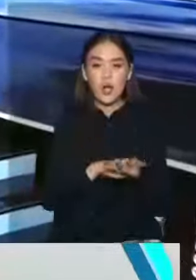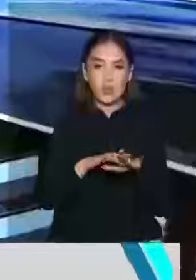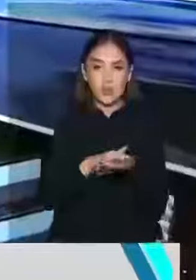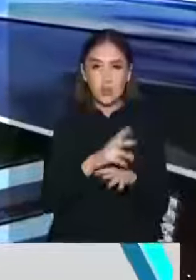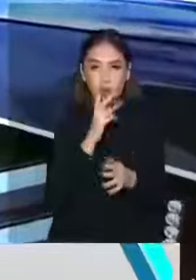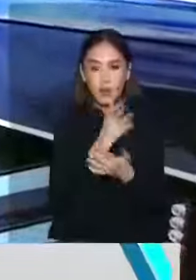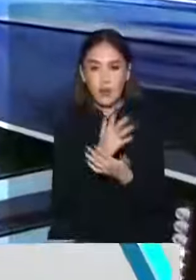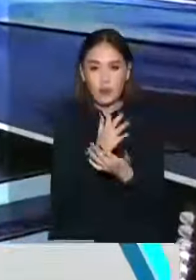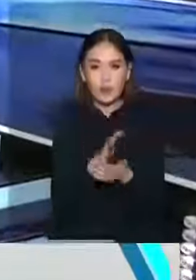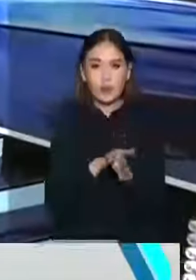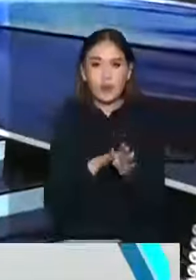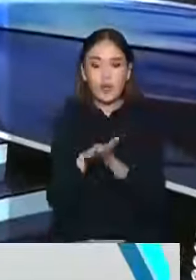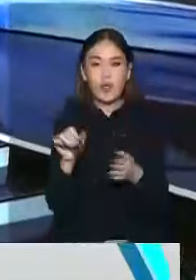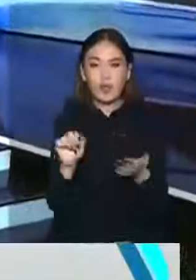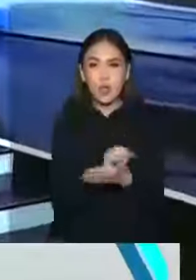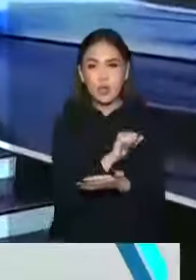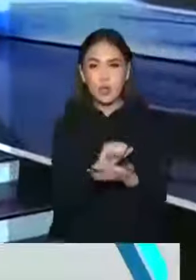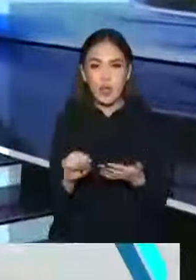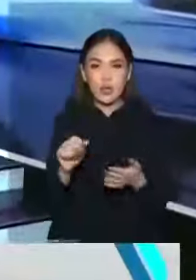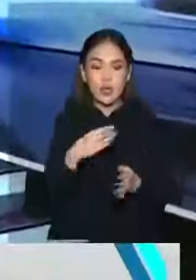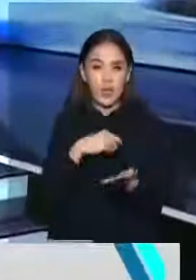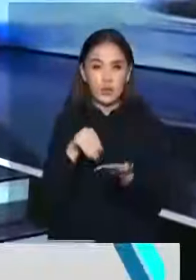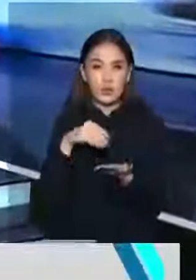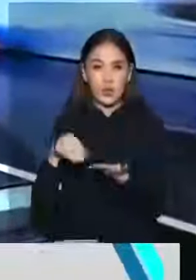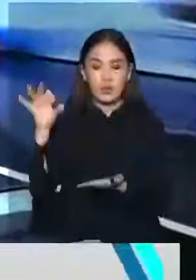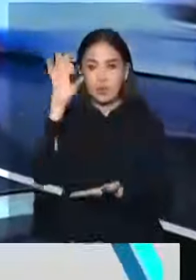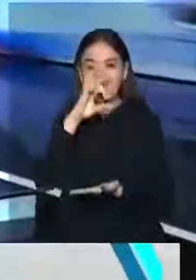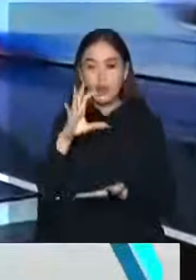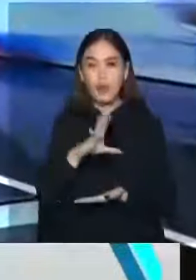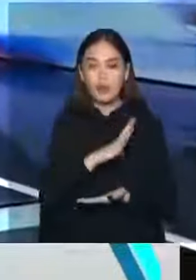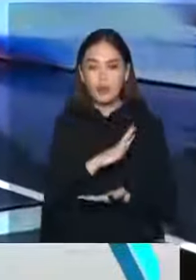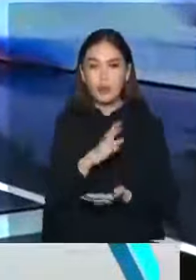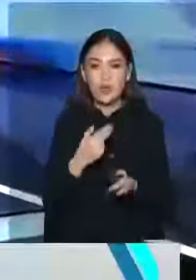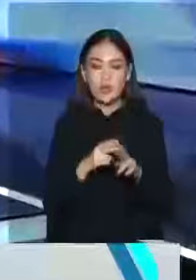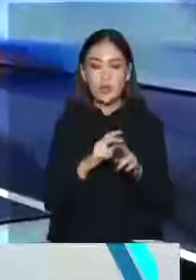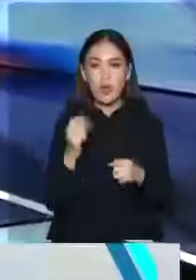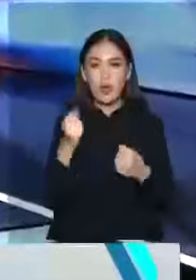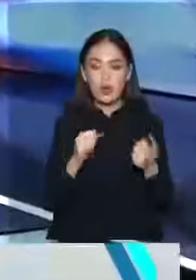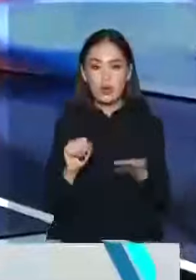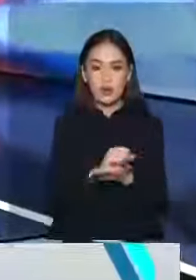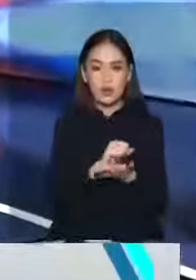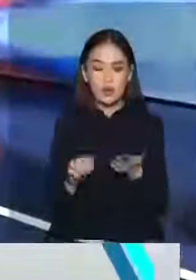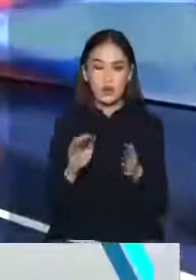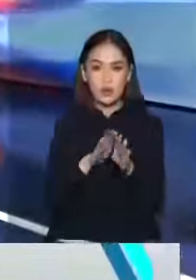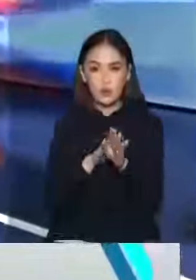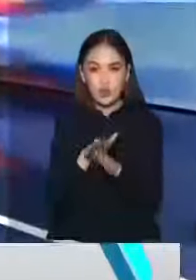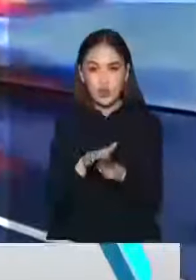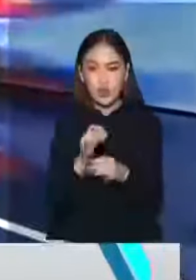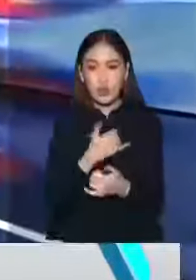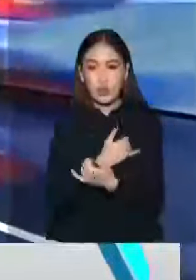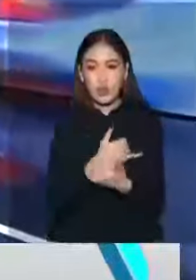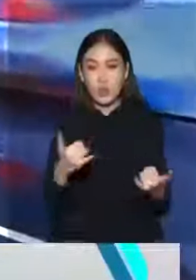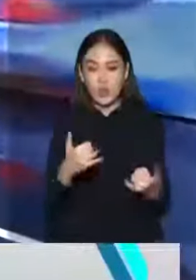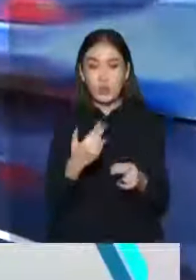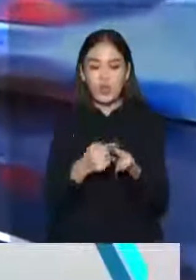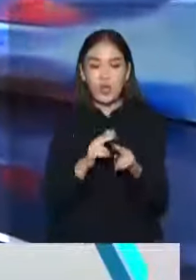орталықтарына түгел құжаттарын сатып алу жөнінде, және де көлік құралының құжатын түгелін ұсынған жағдайда